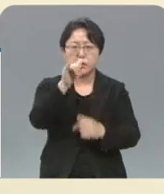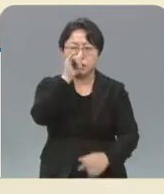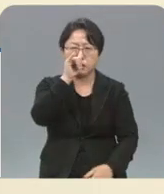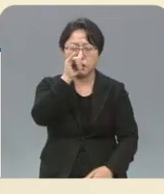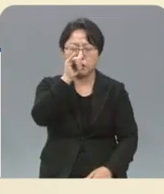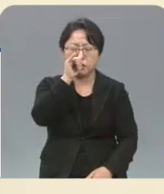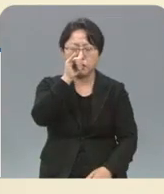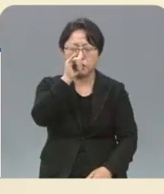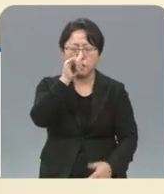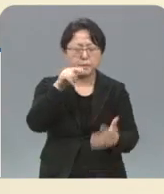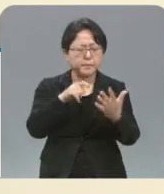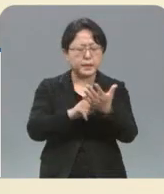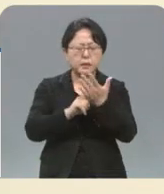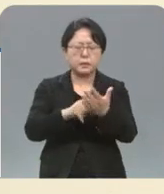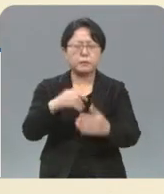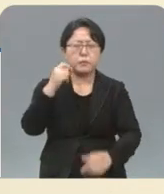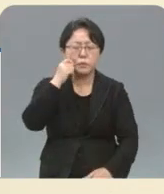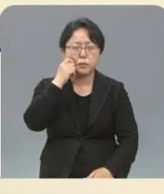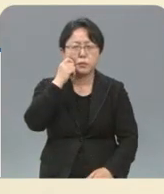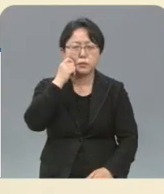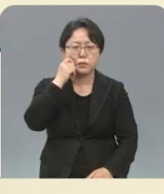발견하지 못했으며